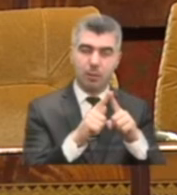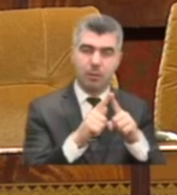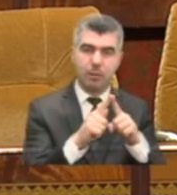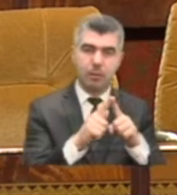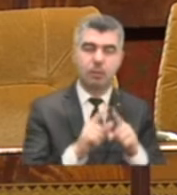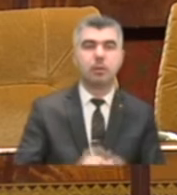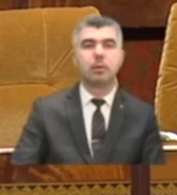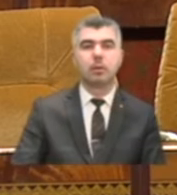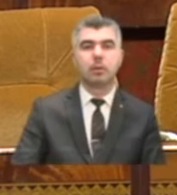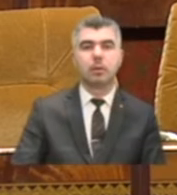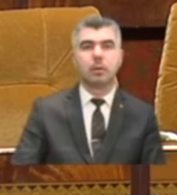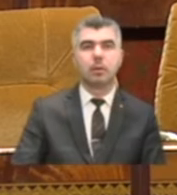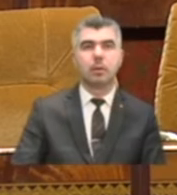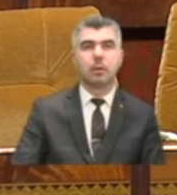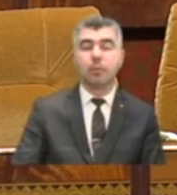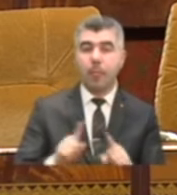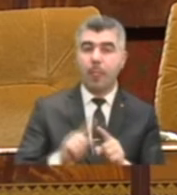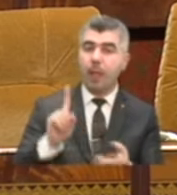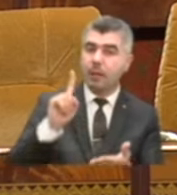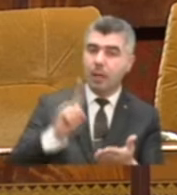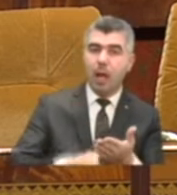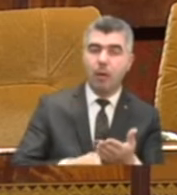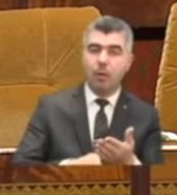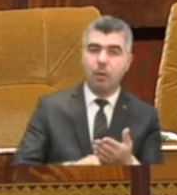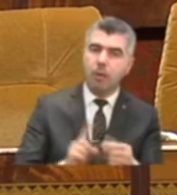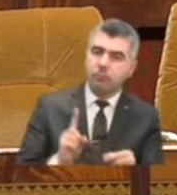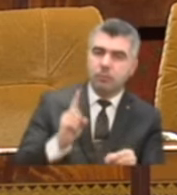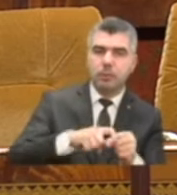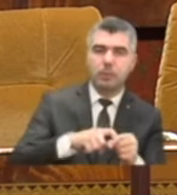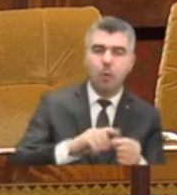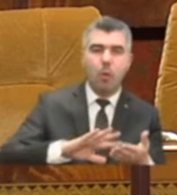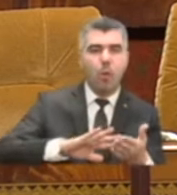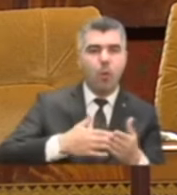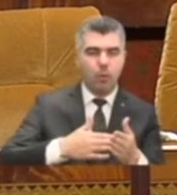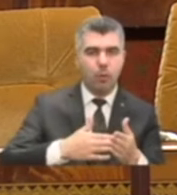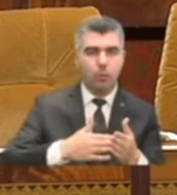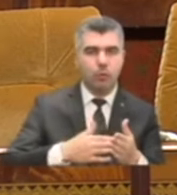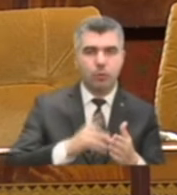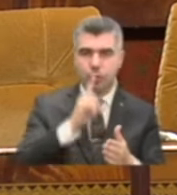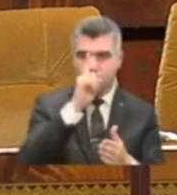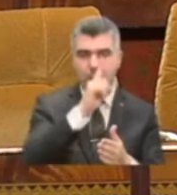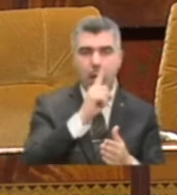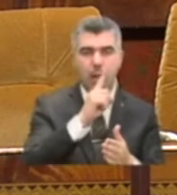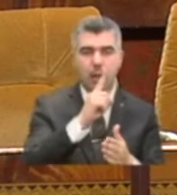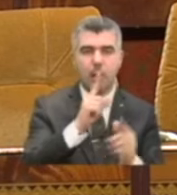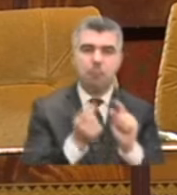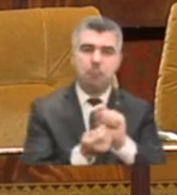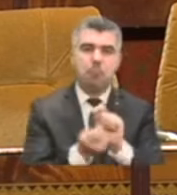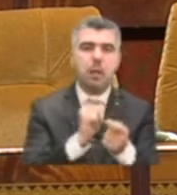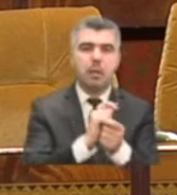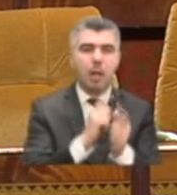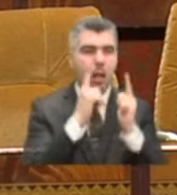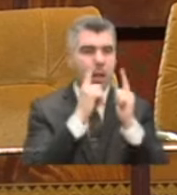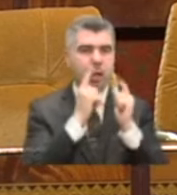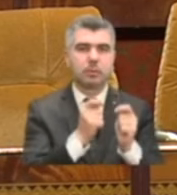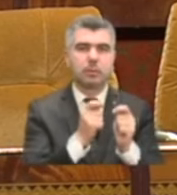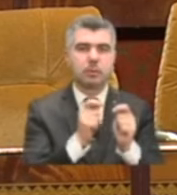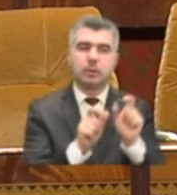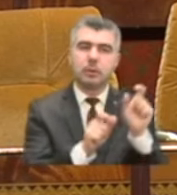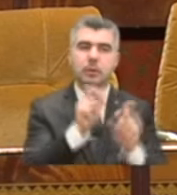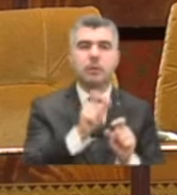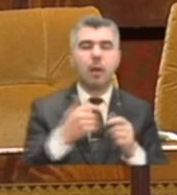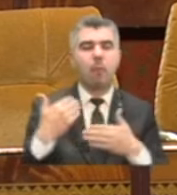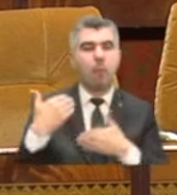صراحة أن ضروري انخراط الجميع باش كلنا نبدلوا هذه النظرة هذه، لأن ذاك